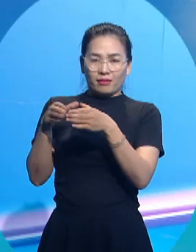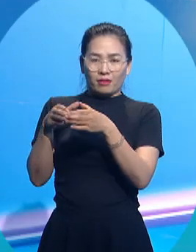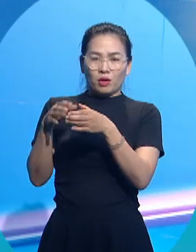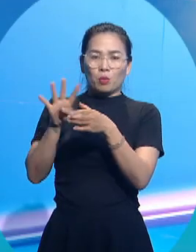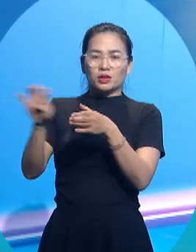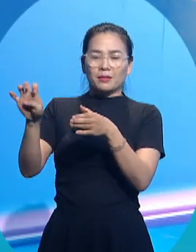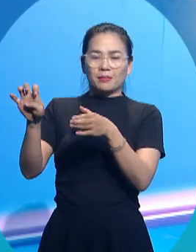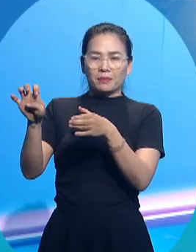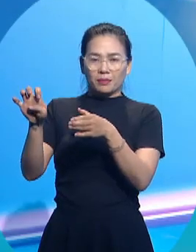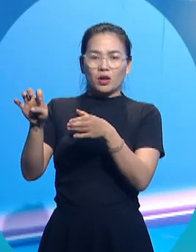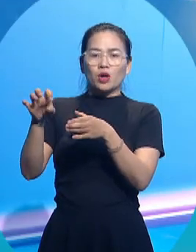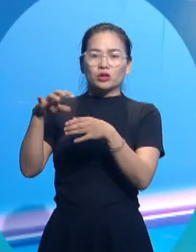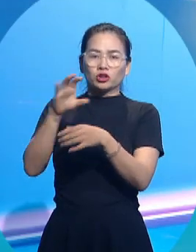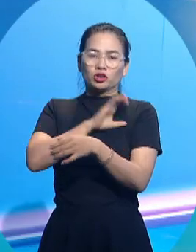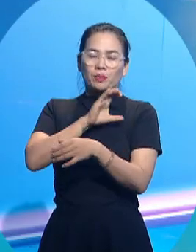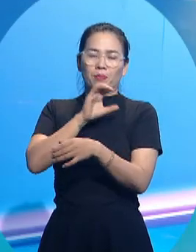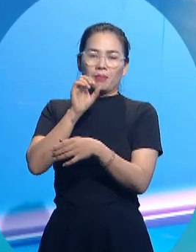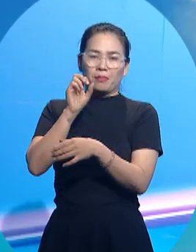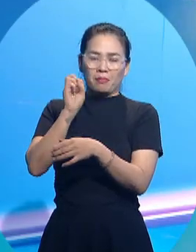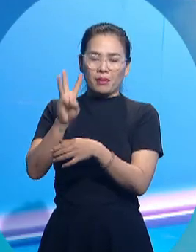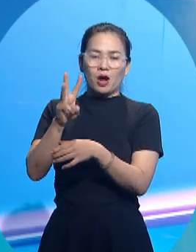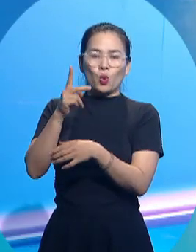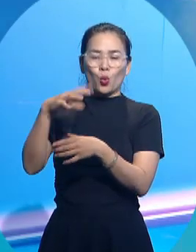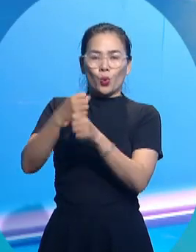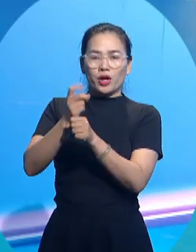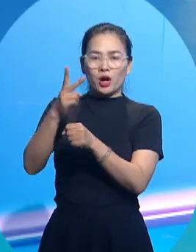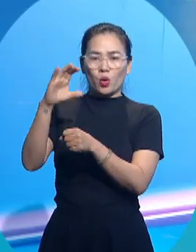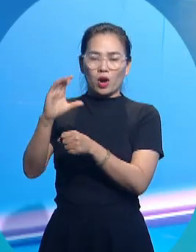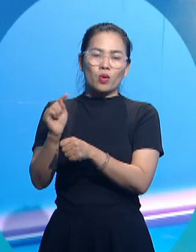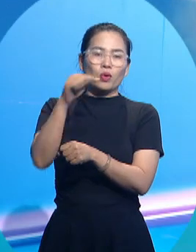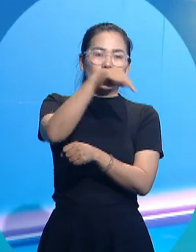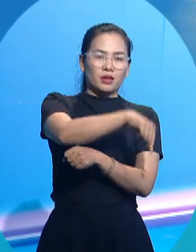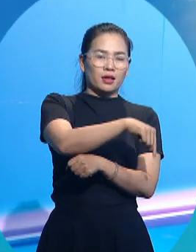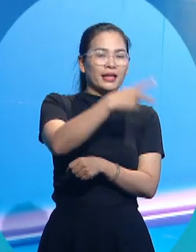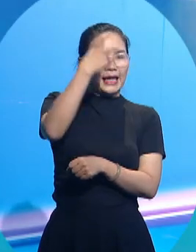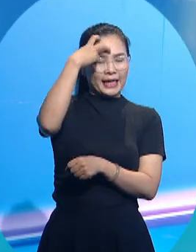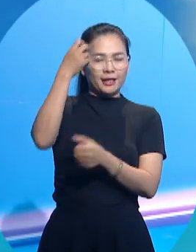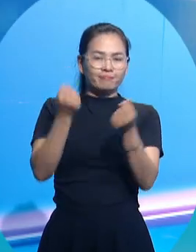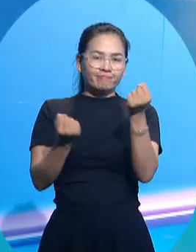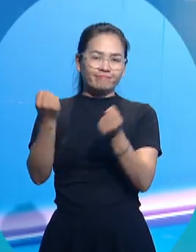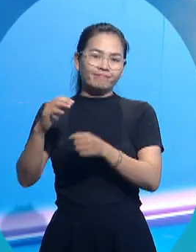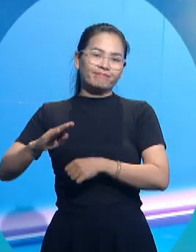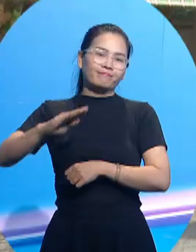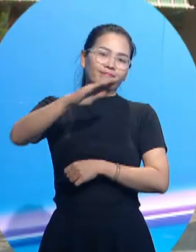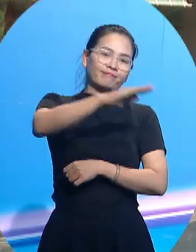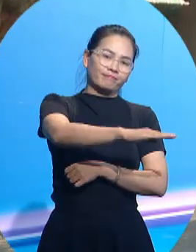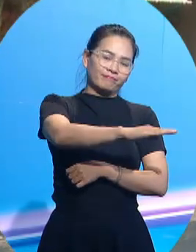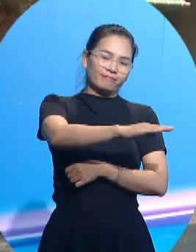thông Nguyễn Hữu Cầu, huyện Hóc Môn đã đến với các em học sinh còn nhiều khó khăn tại trường tiểu học Hòa Hội, tỉnh Tây Ninh.